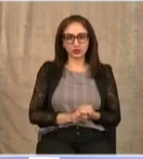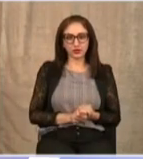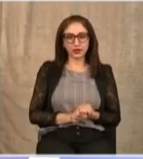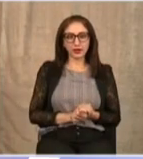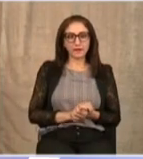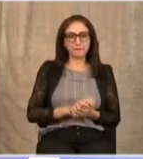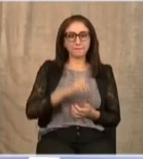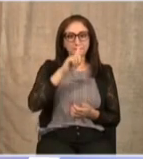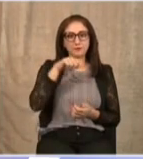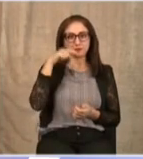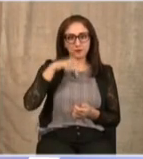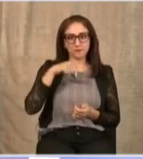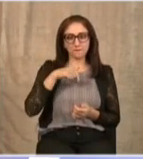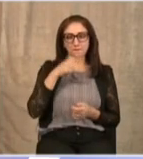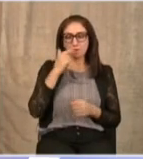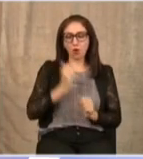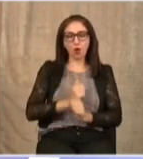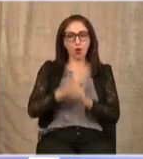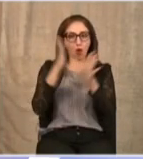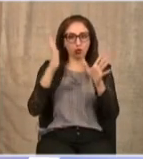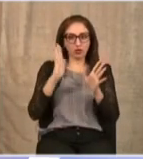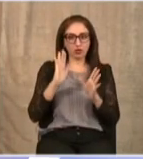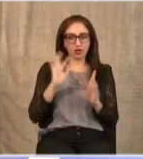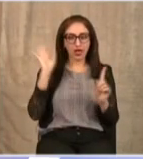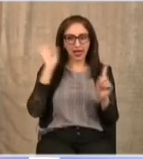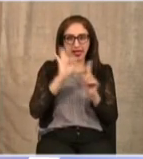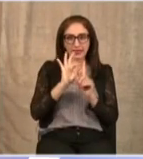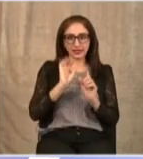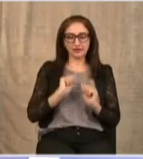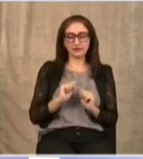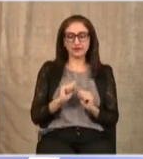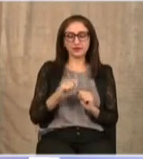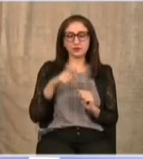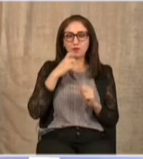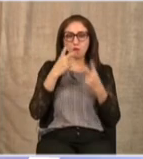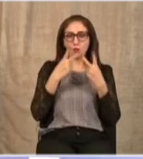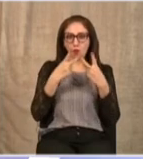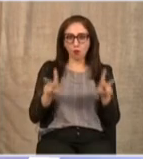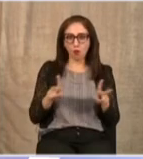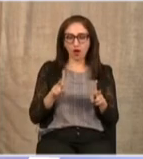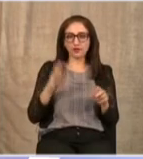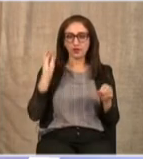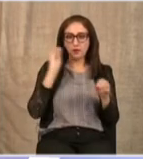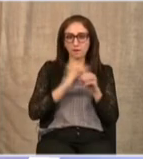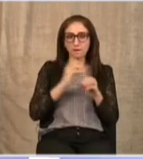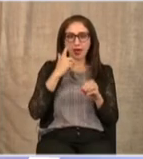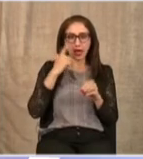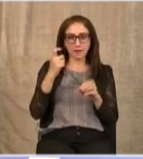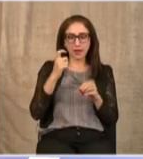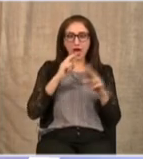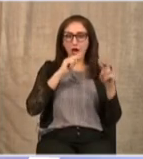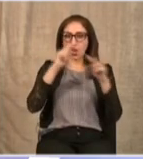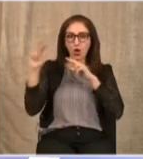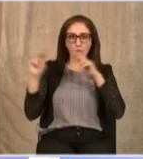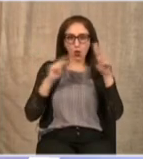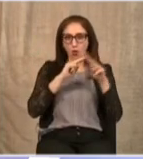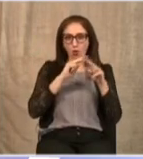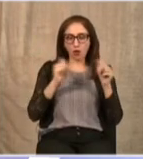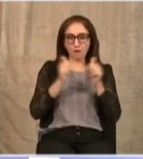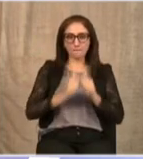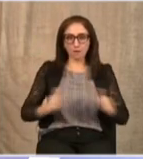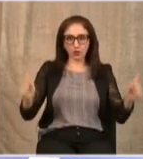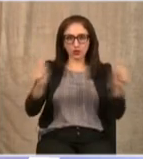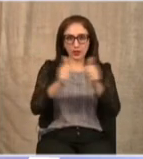من هذا المنطلق الديمقراطي واستجابه لاحد اهم توصيات الحوار الوطني وهو الاشراف